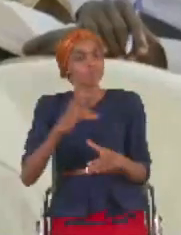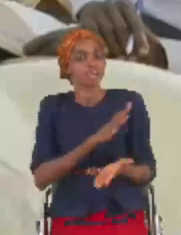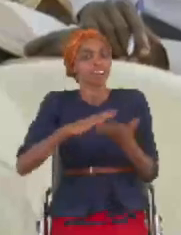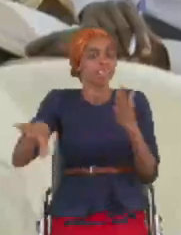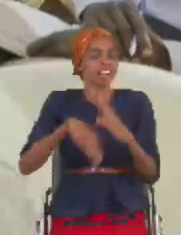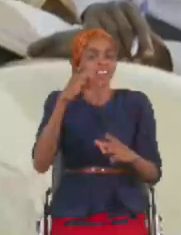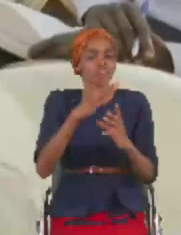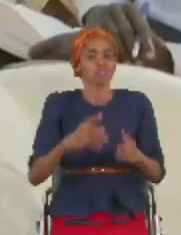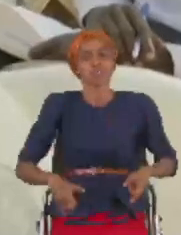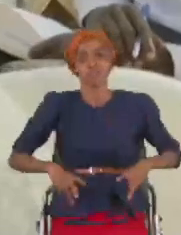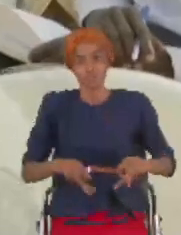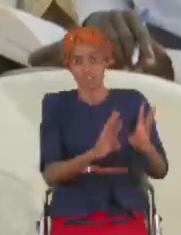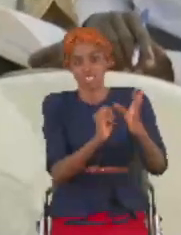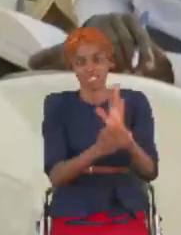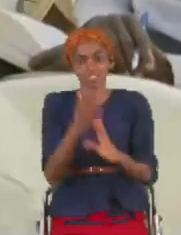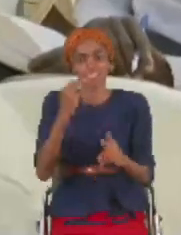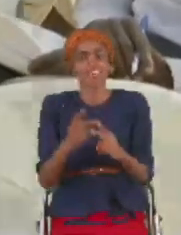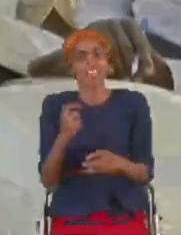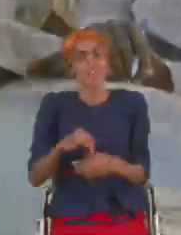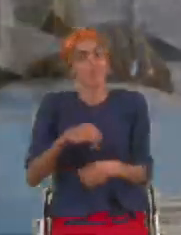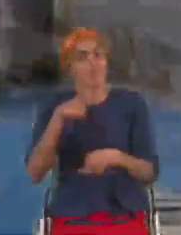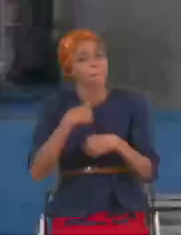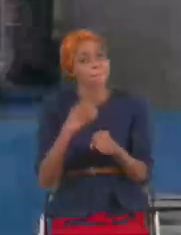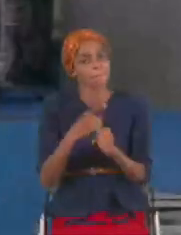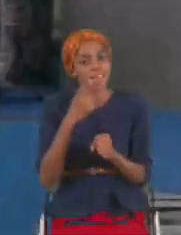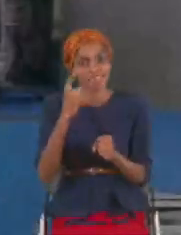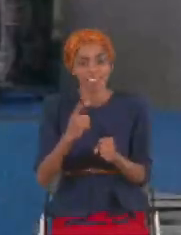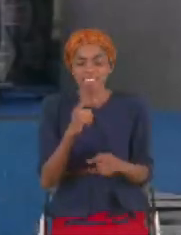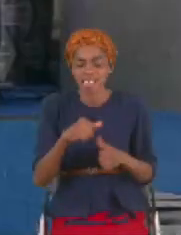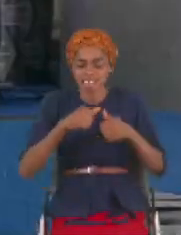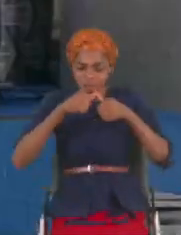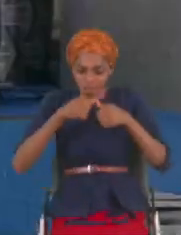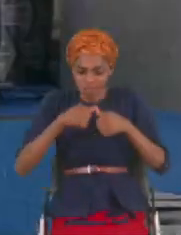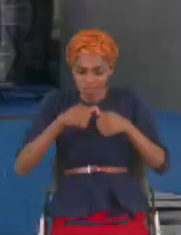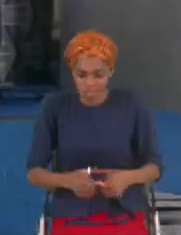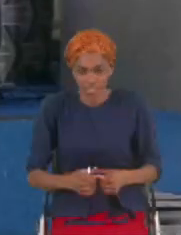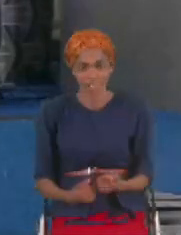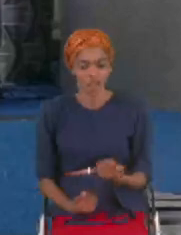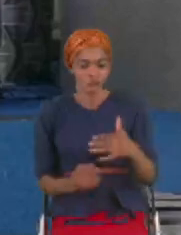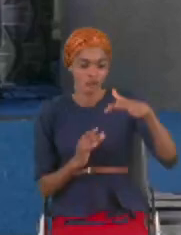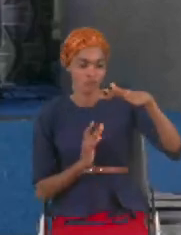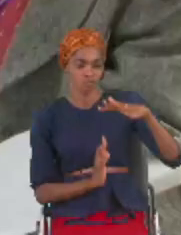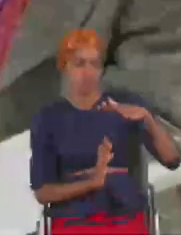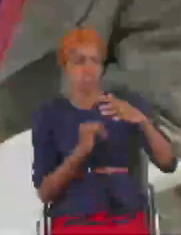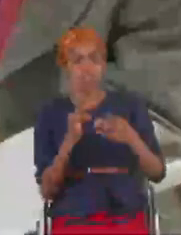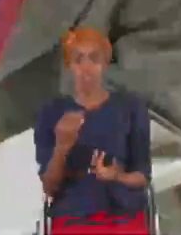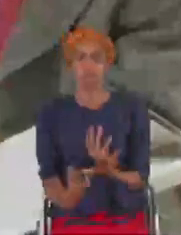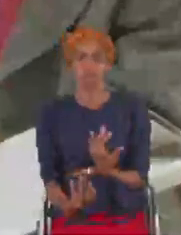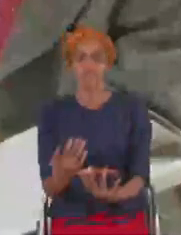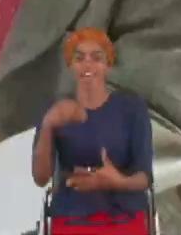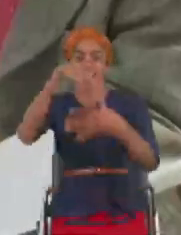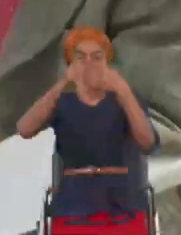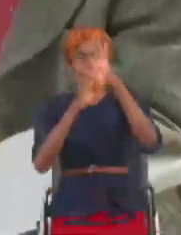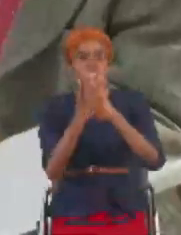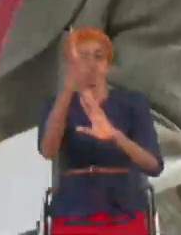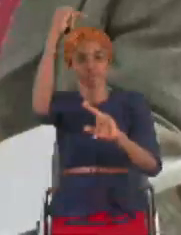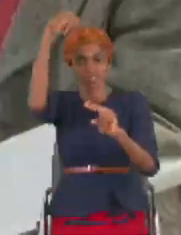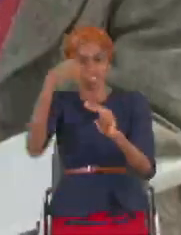il fera de toi une flamme de feu permanente au nom de jésus